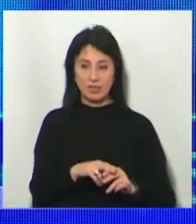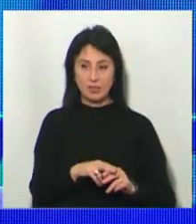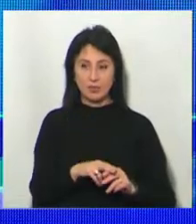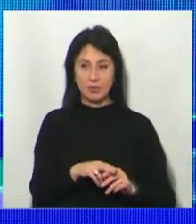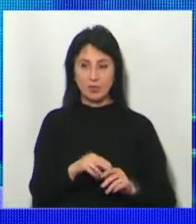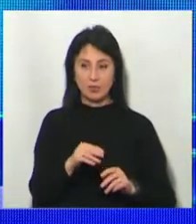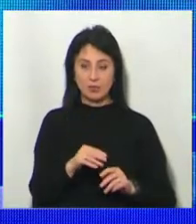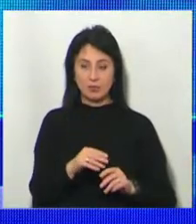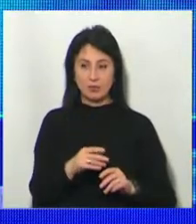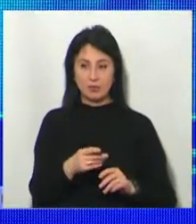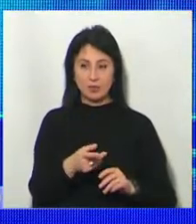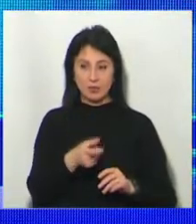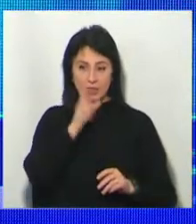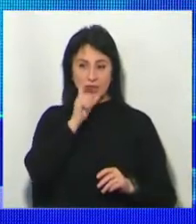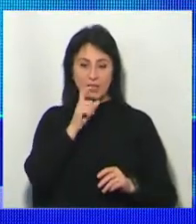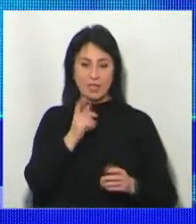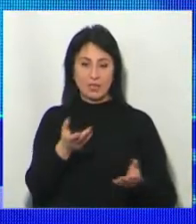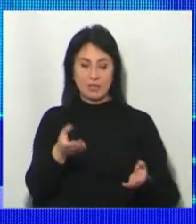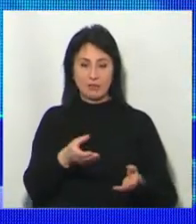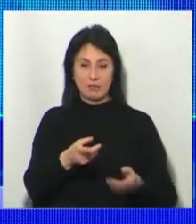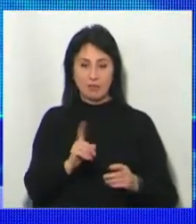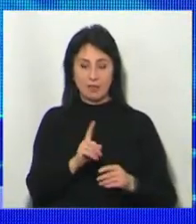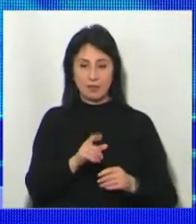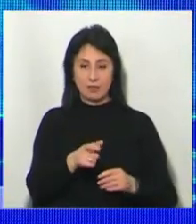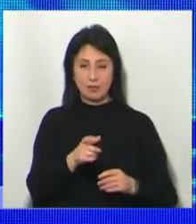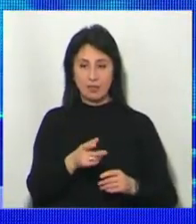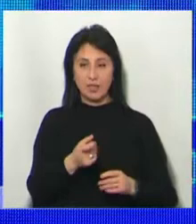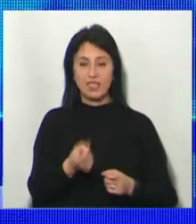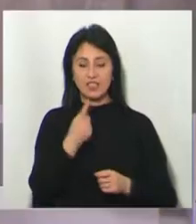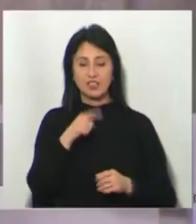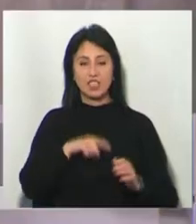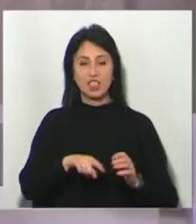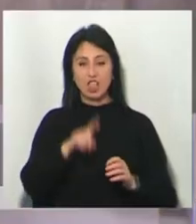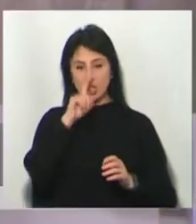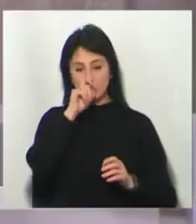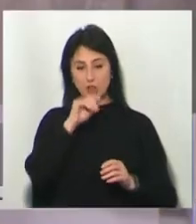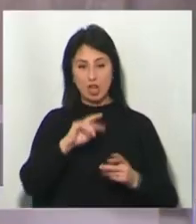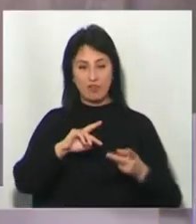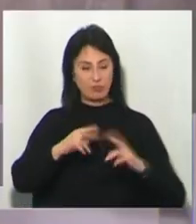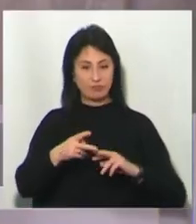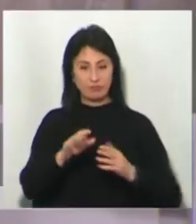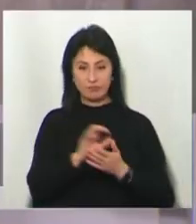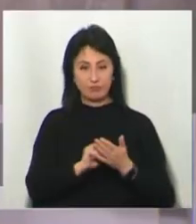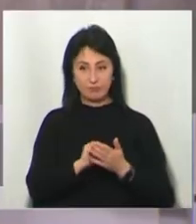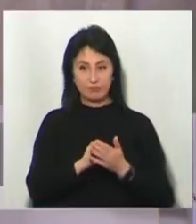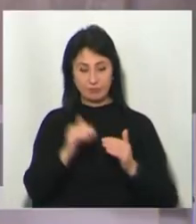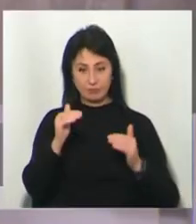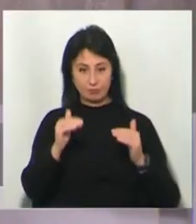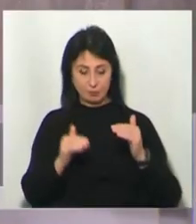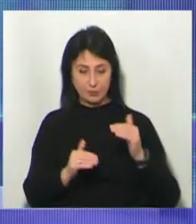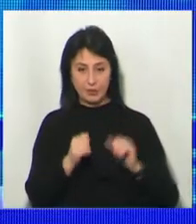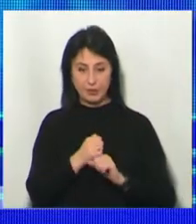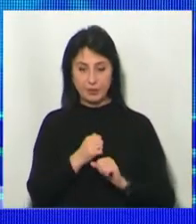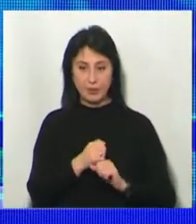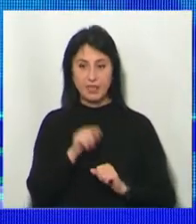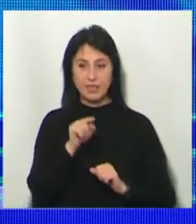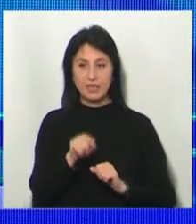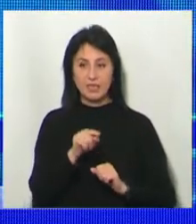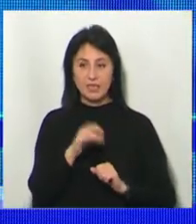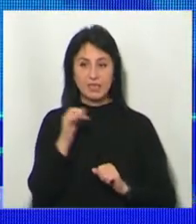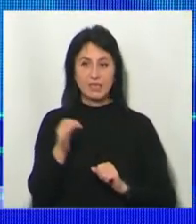იგი პროდუქტი სასმელი, რომელიც იწვევს შარჯავას ცვლის მოშლას და ჰიპერურიკემიის განვითარებას და